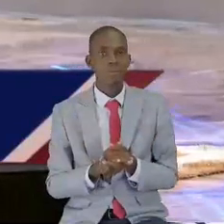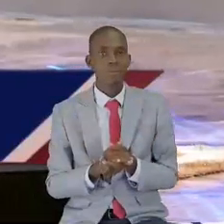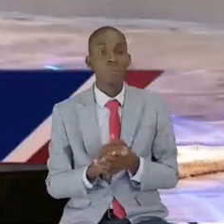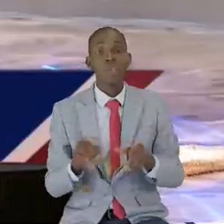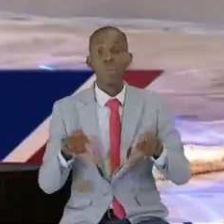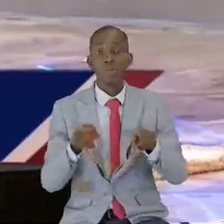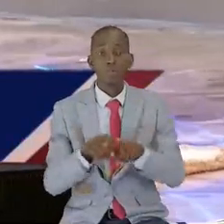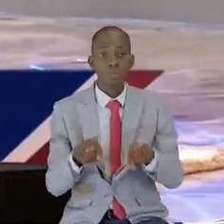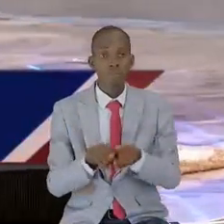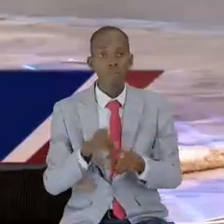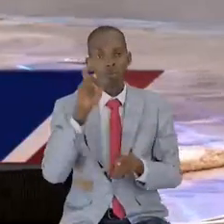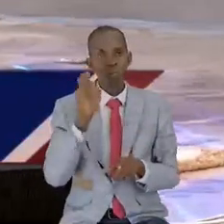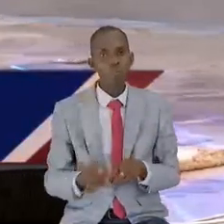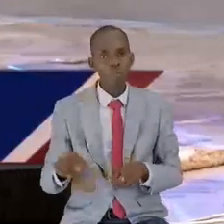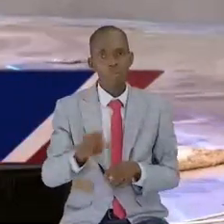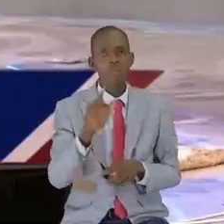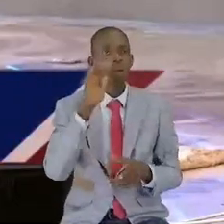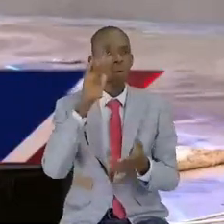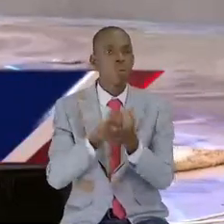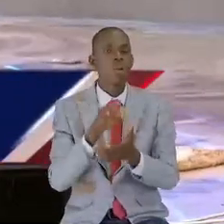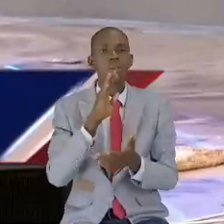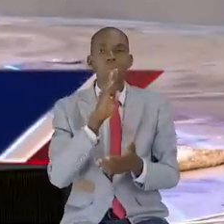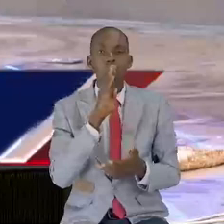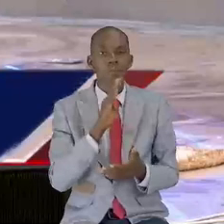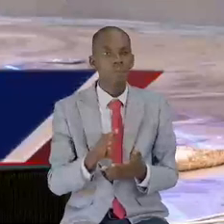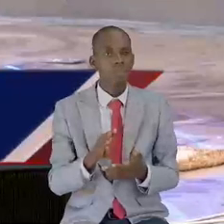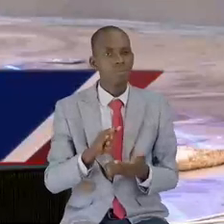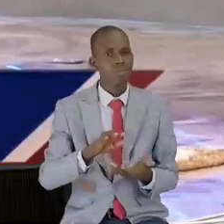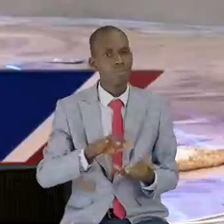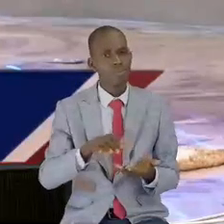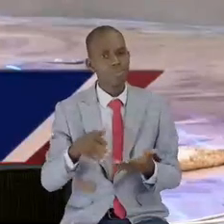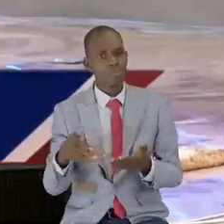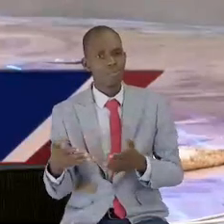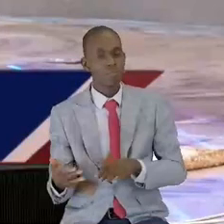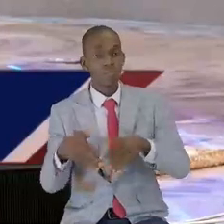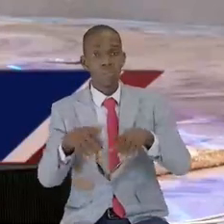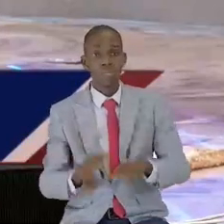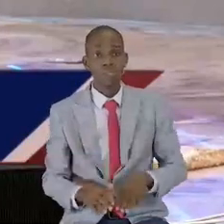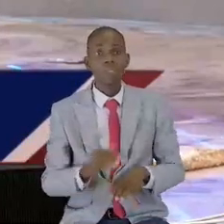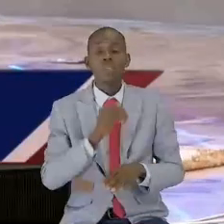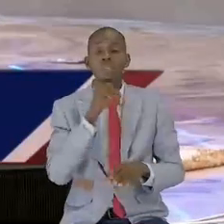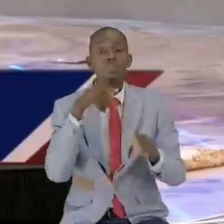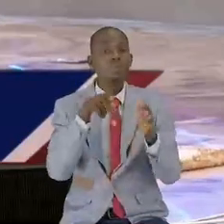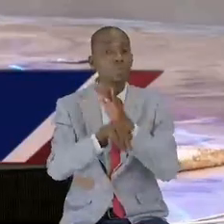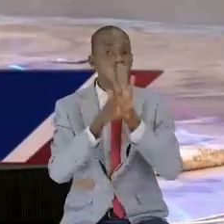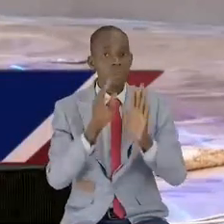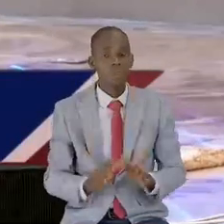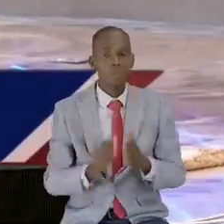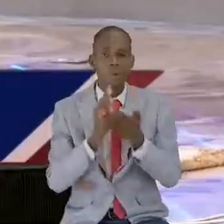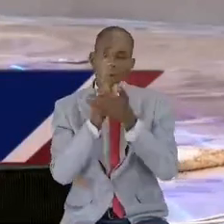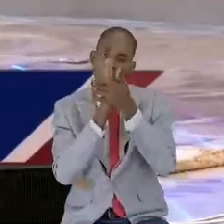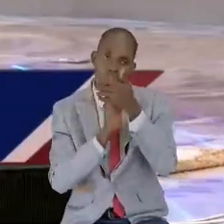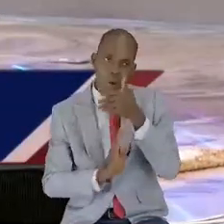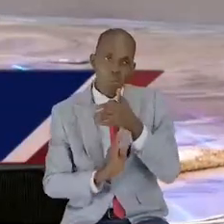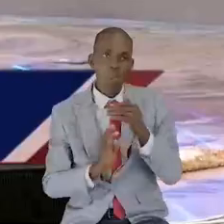1 Timothée 3, 11. Les femmes de même doivent être honnêtes, non médisantes, sobres, fidèles en